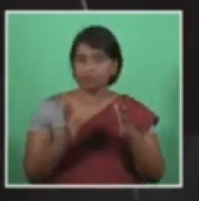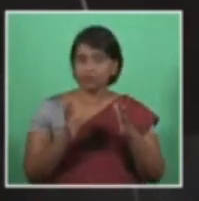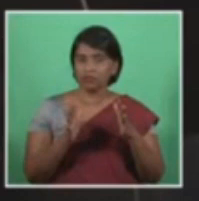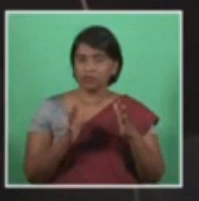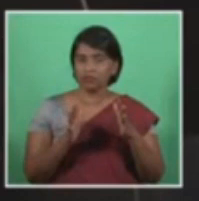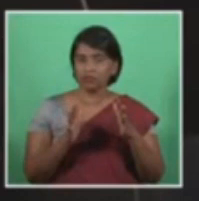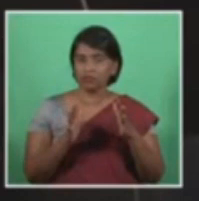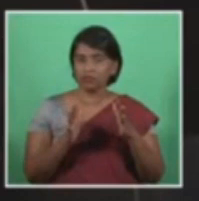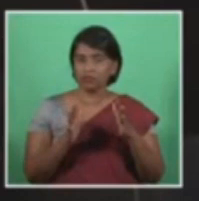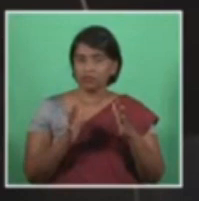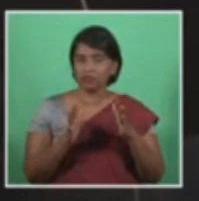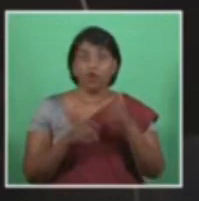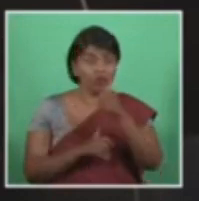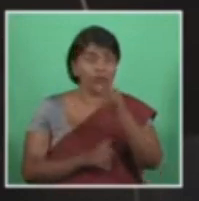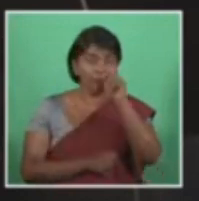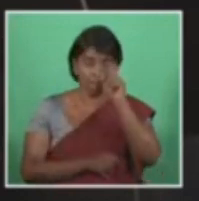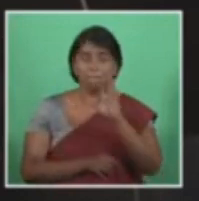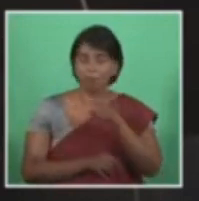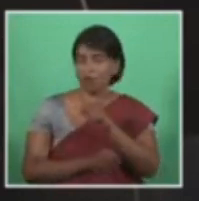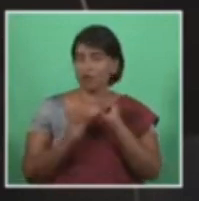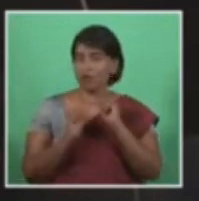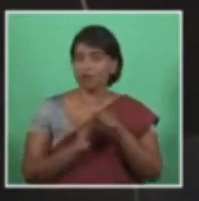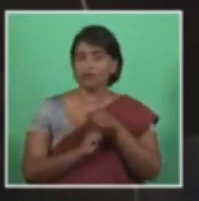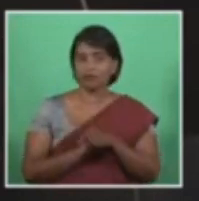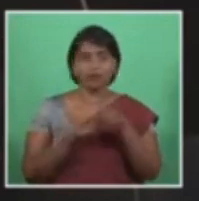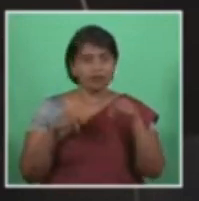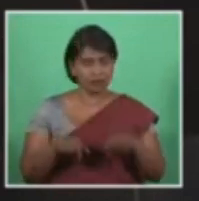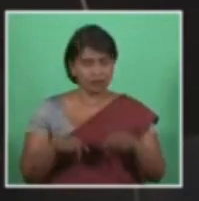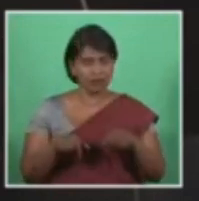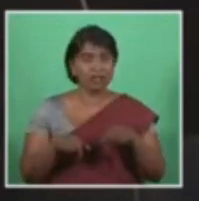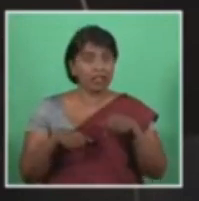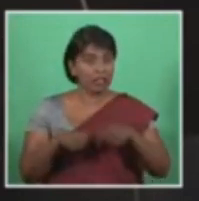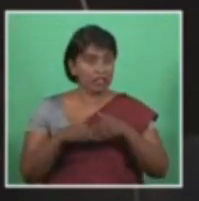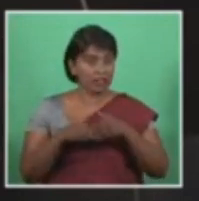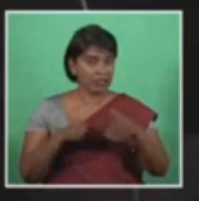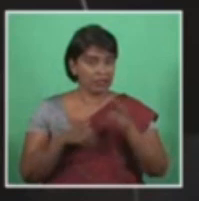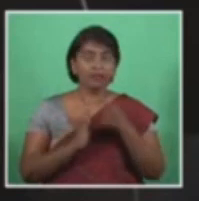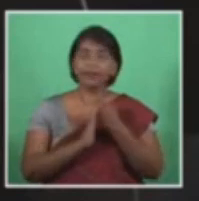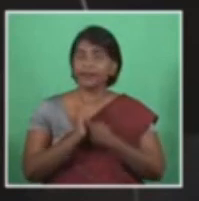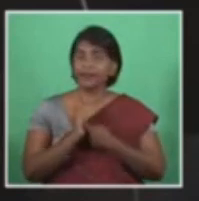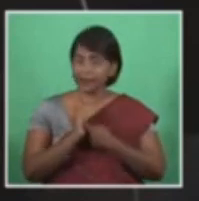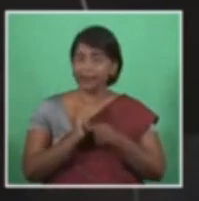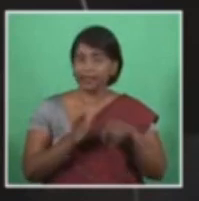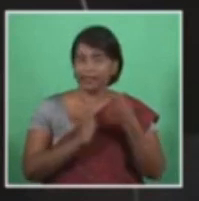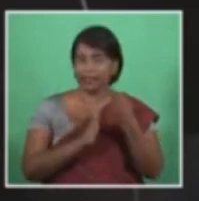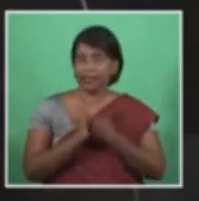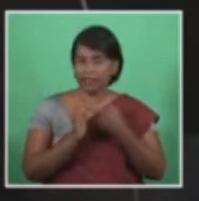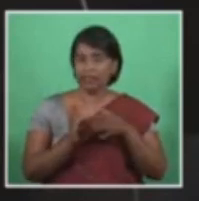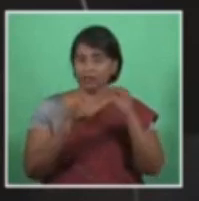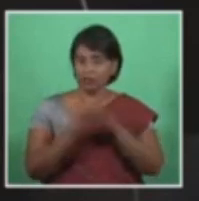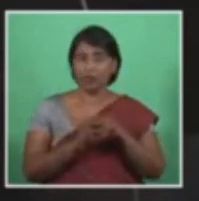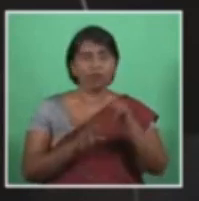මීට වඩා හොඳින් බලන්න ඕනේ කියලා. මොකෝ මේ අද මේ දැනට තියෙන නීතිය ගත්තත් නීතිය